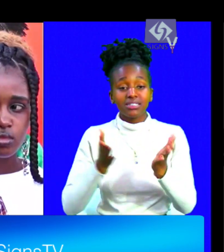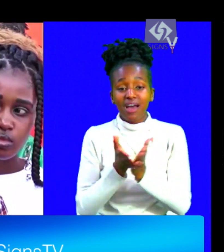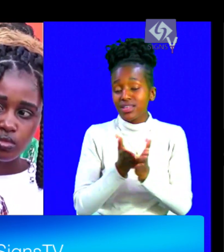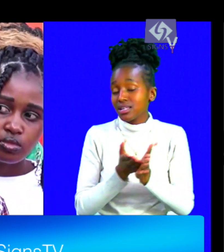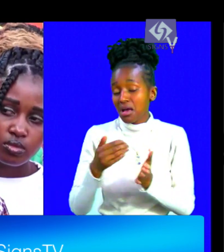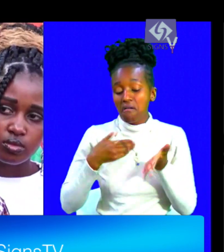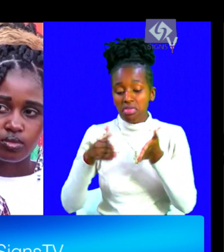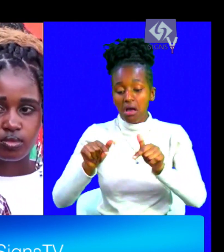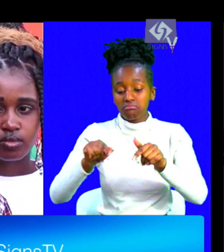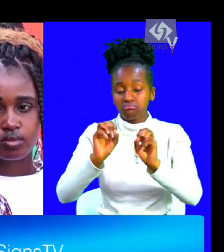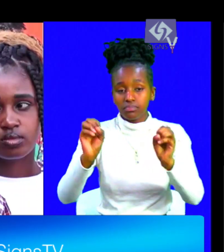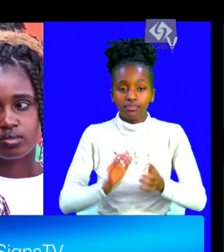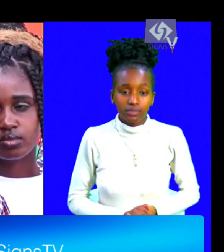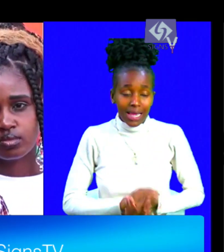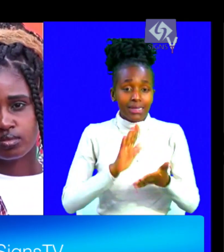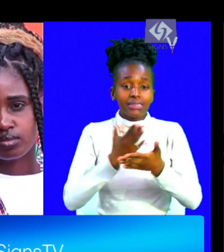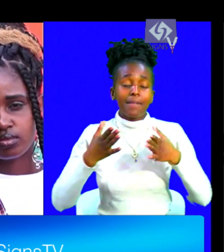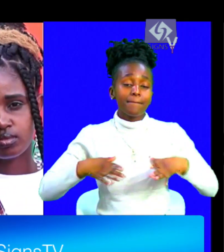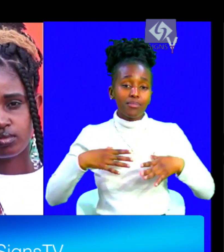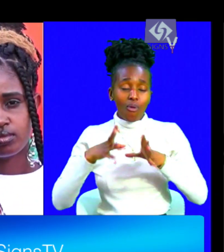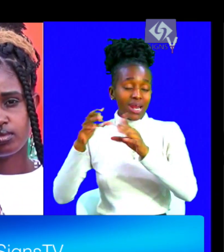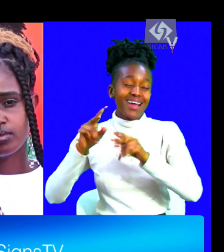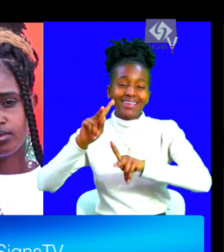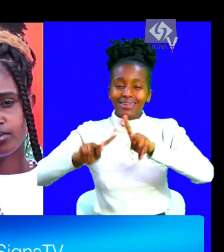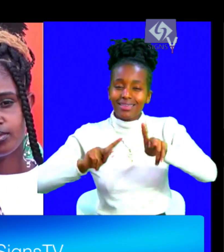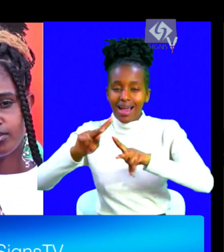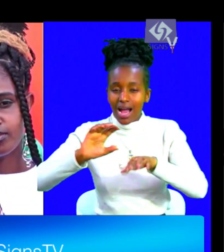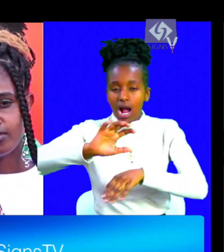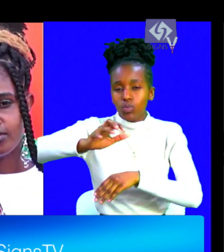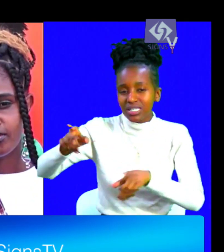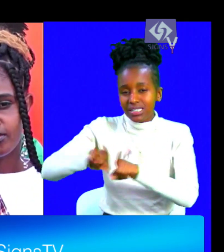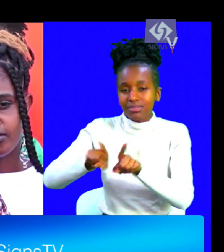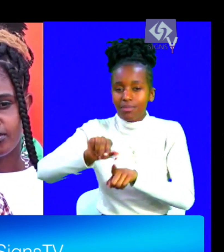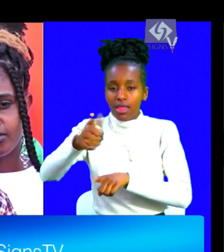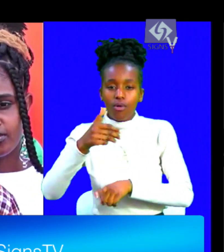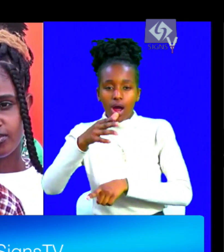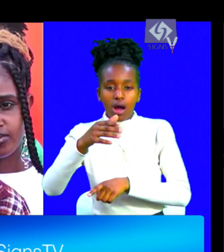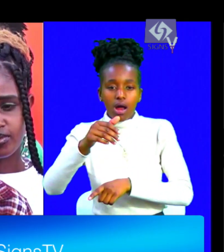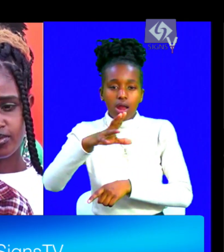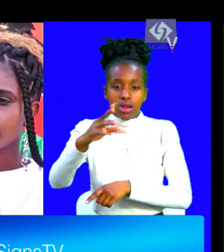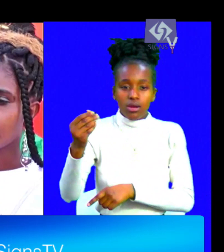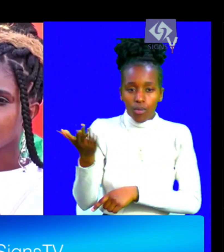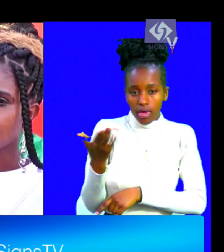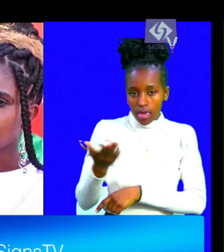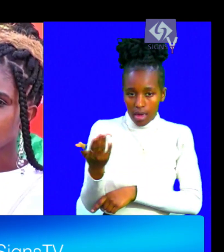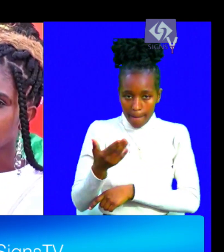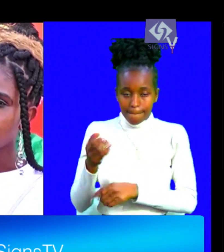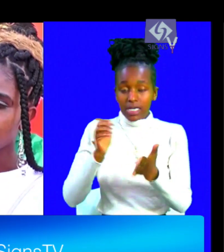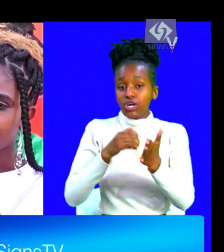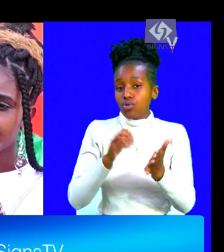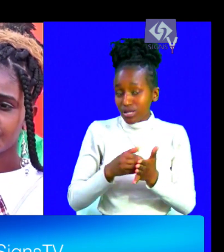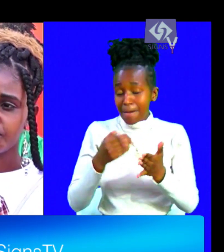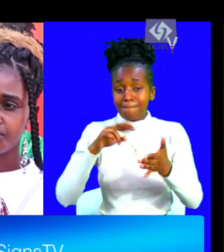Kirinyaga County kwa ajili tu ya afya, wengine wanaenda Machakos County ili washughulikiwe na afya zao. Ukiangalia kama